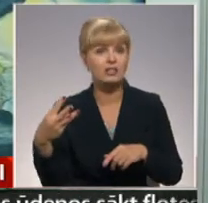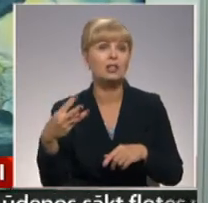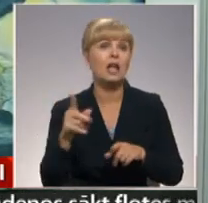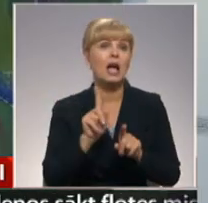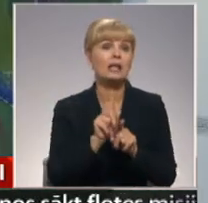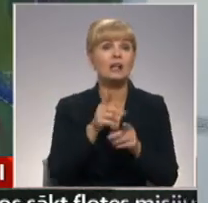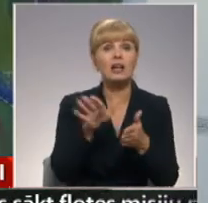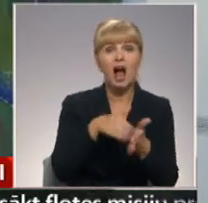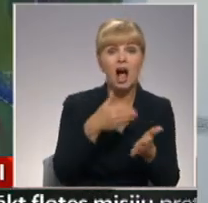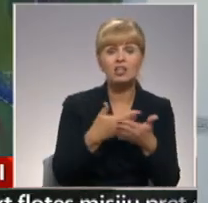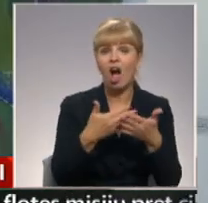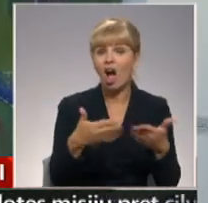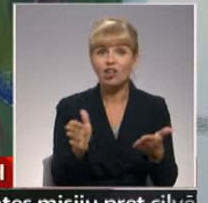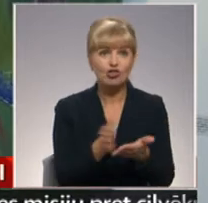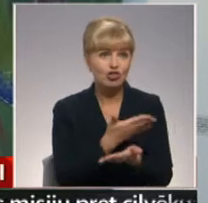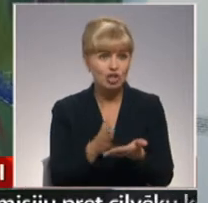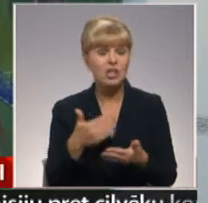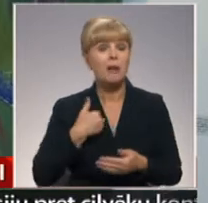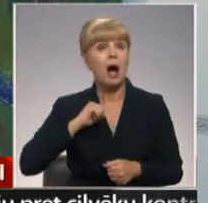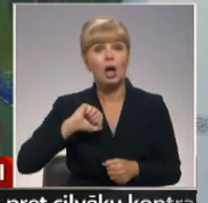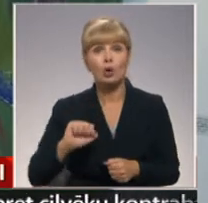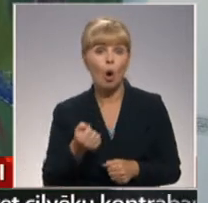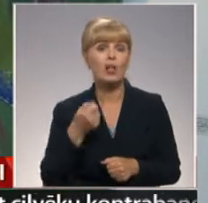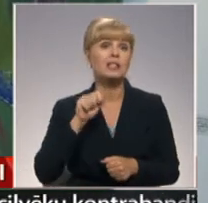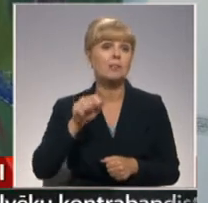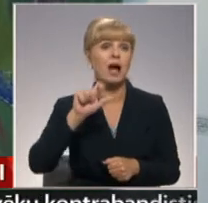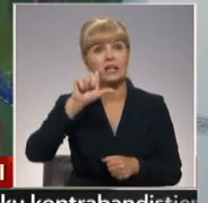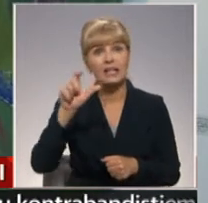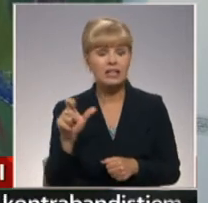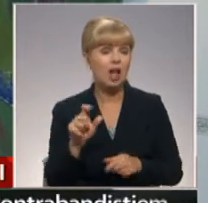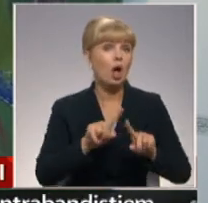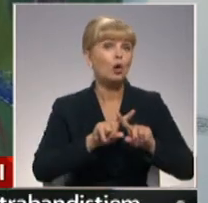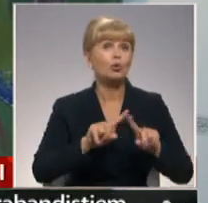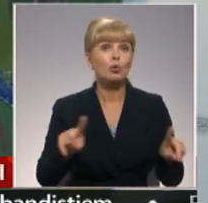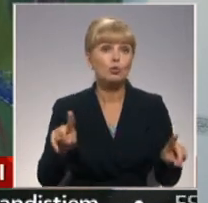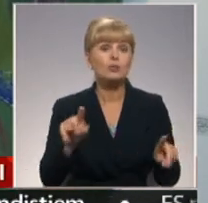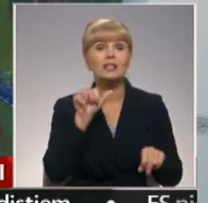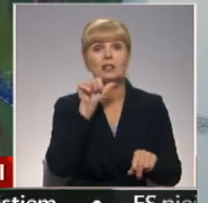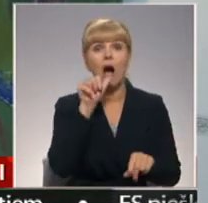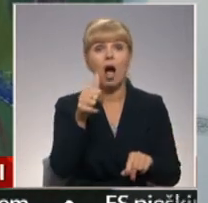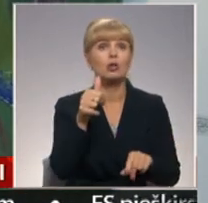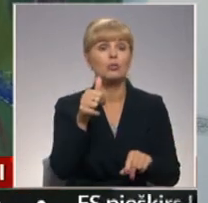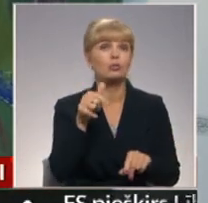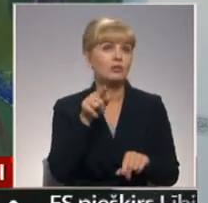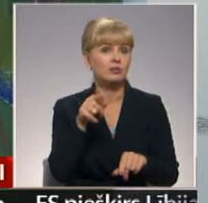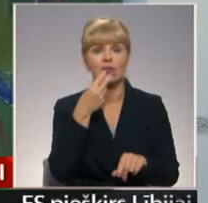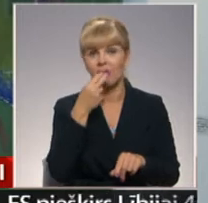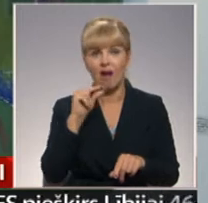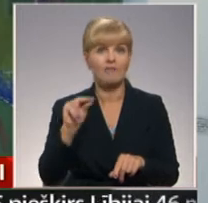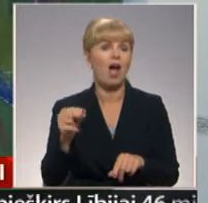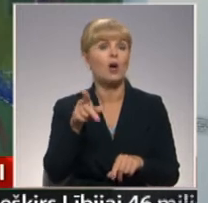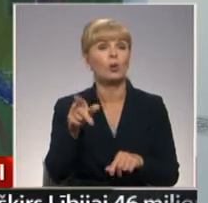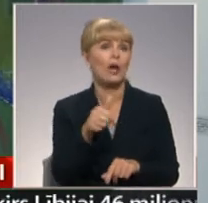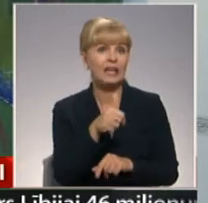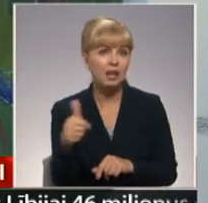mazliet savādākas. Mani kolēģi no Spānijas, no Itālijas, viņiem tas zaļums, tas, kas mums ir tik tāds īpašs